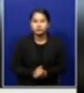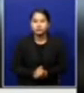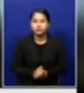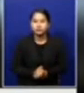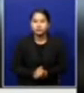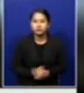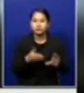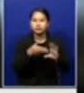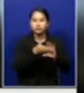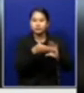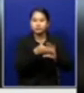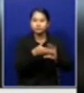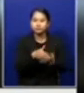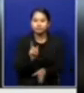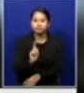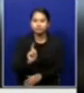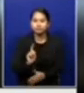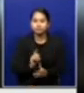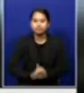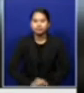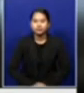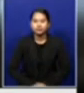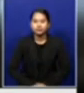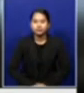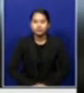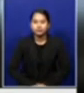ขอสไลด์ด้วยครับ